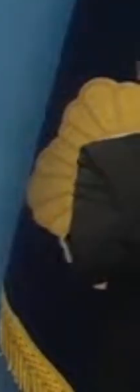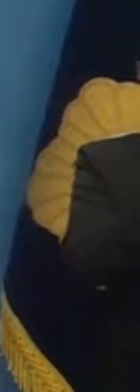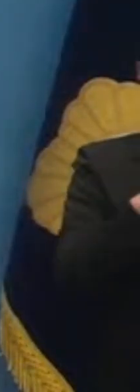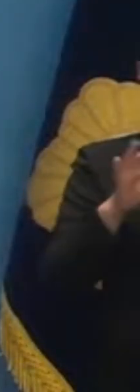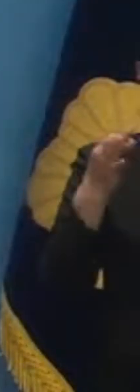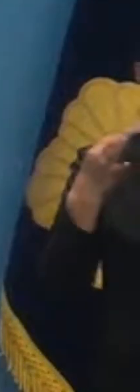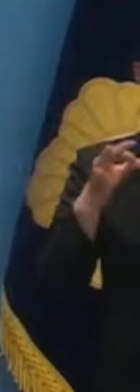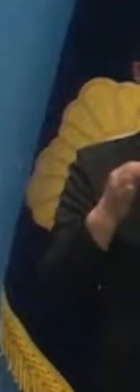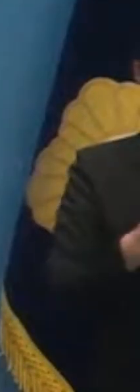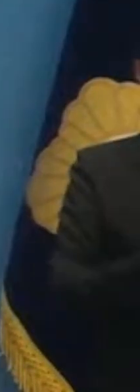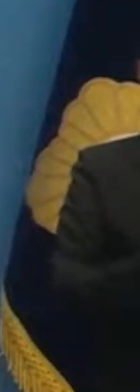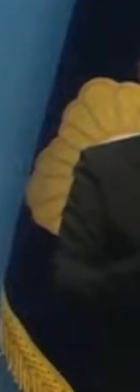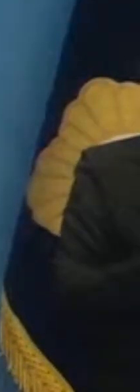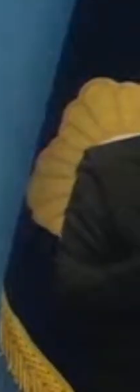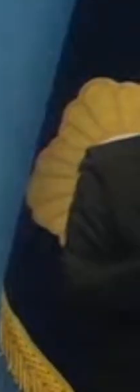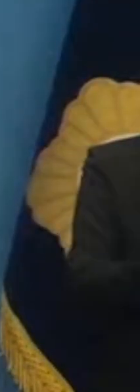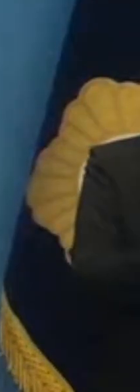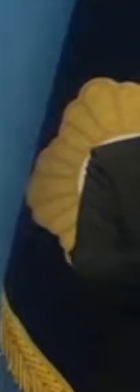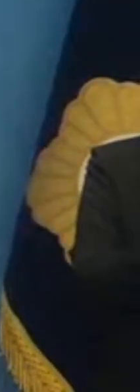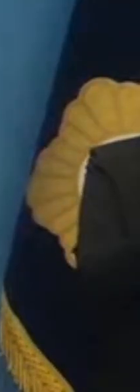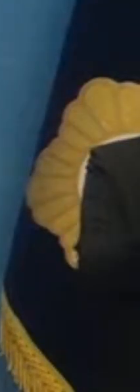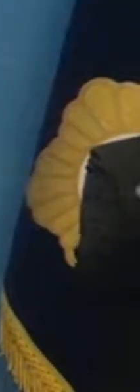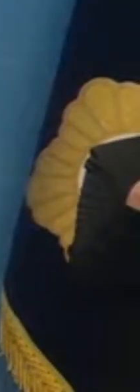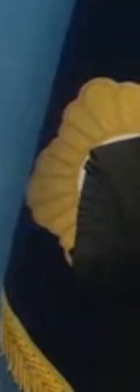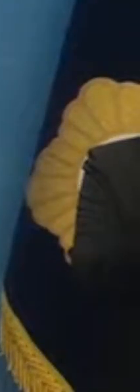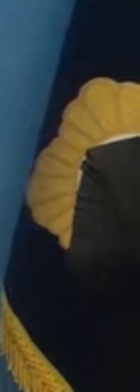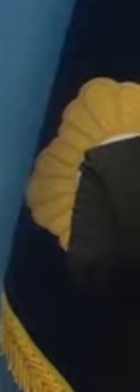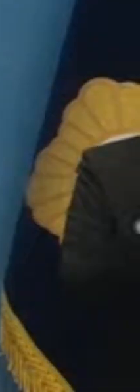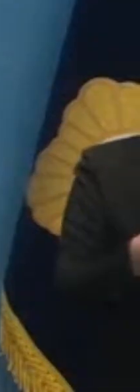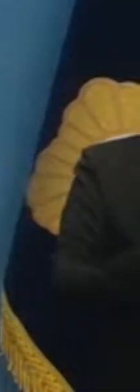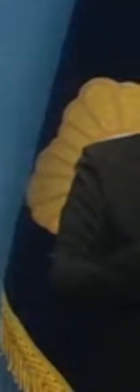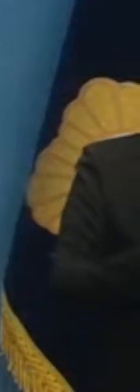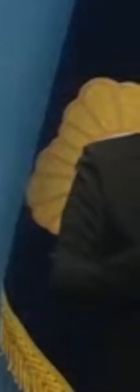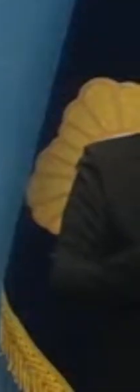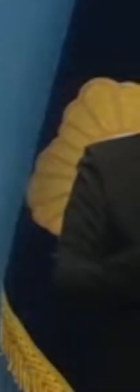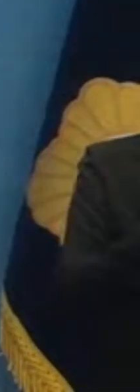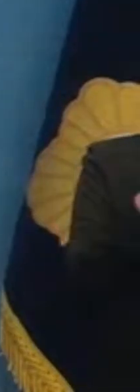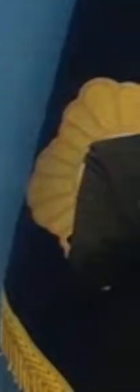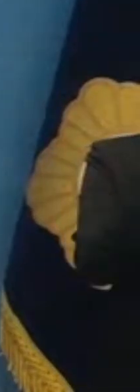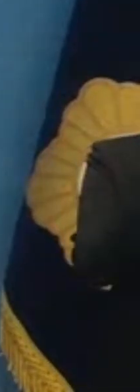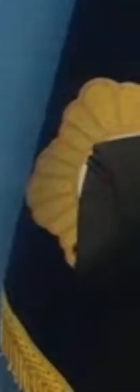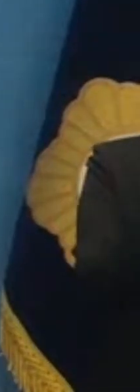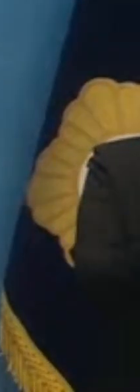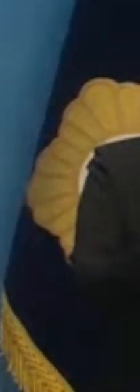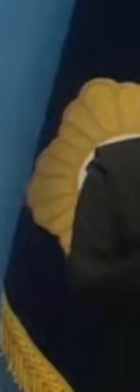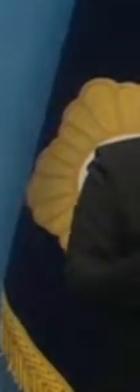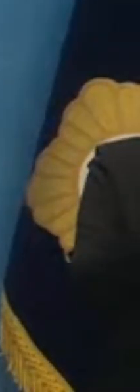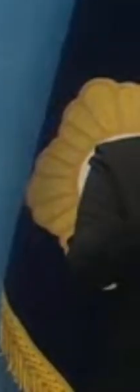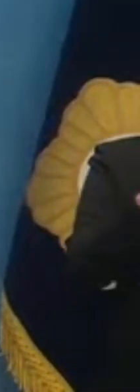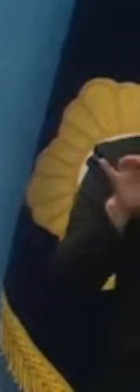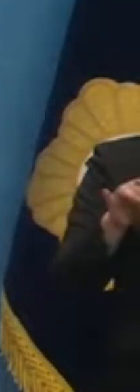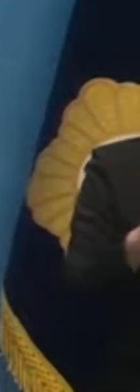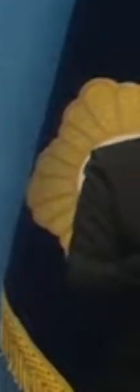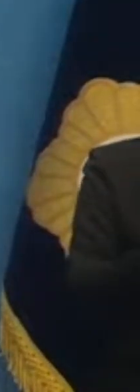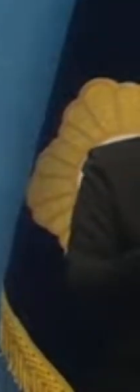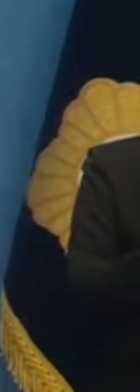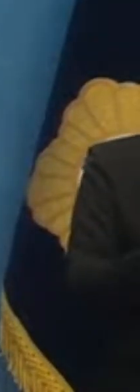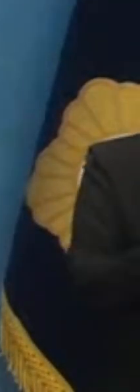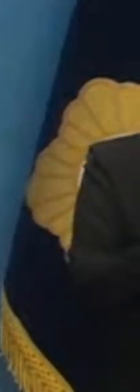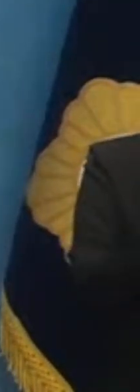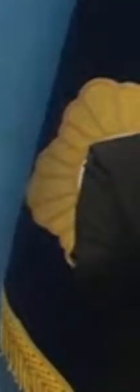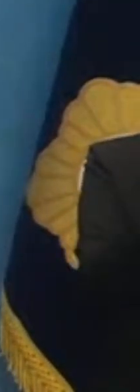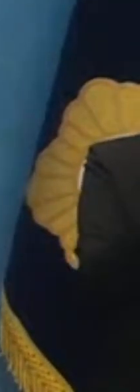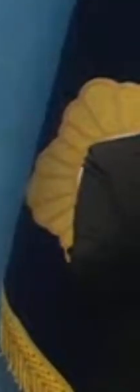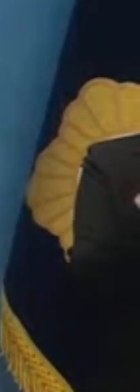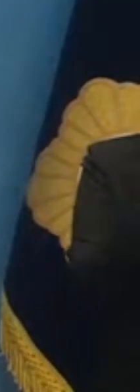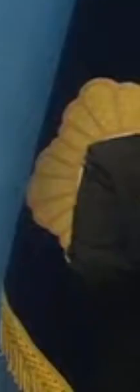김문수 후보는 해당 보도를 보도 즉시 인용해 왜곡이 의심되는 웹자보를 제작 배포했고 이는 각종 커뮤니티와 SNS를 통해